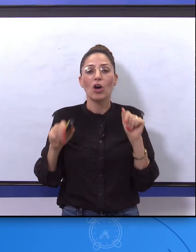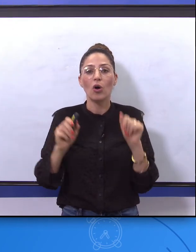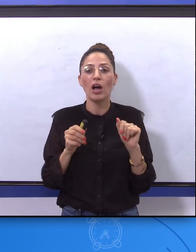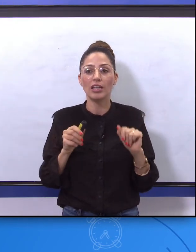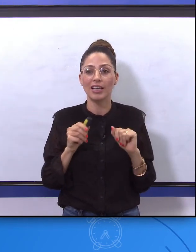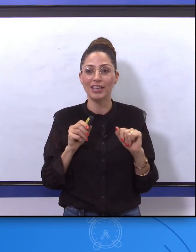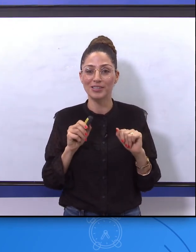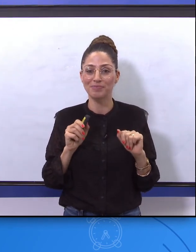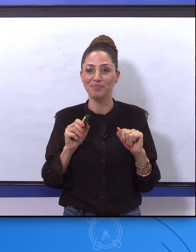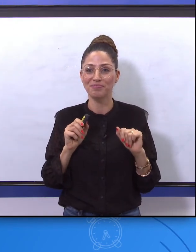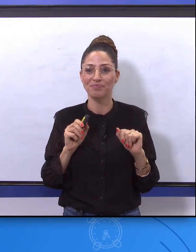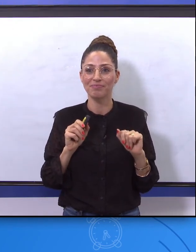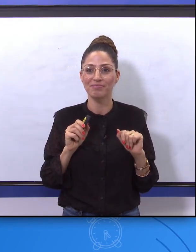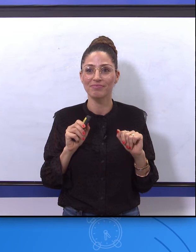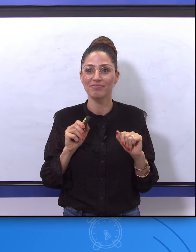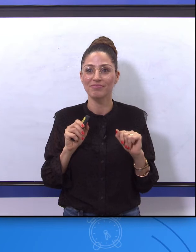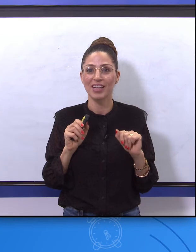בבית, או על הדלת.